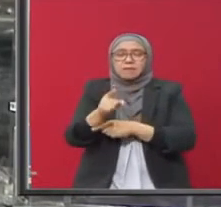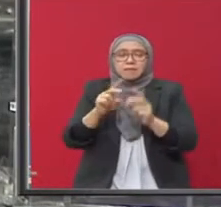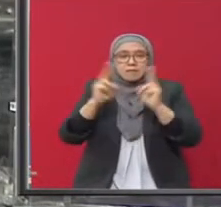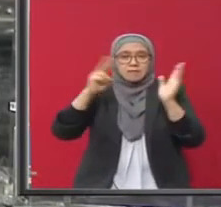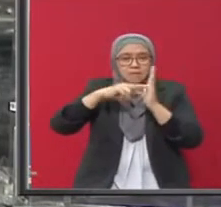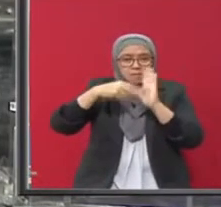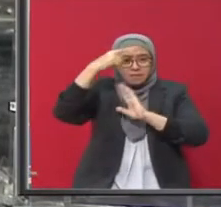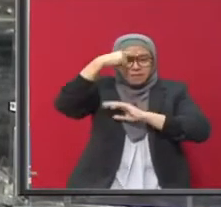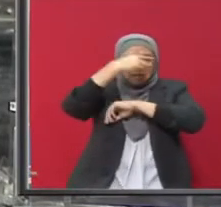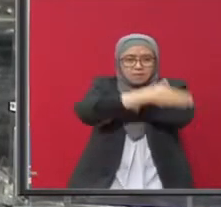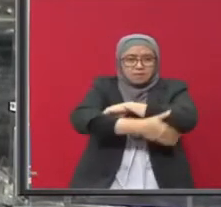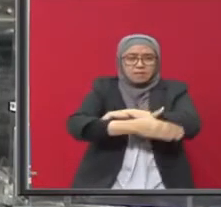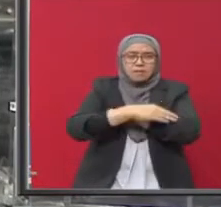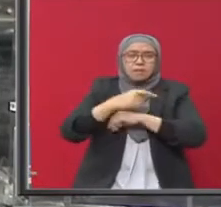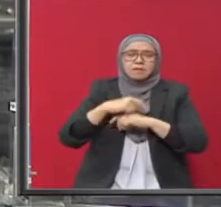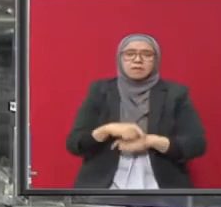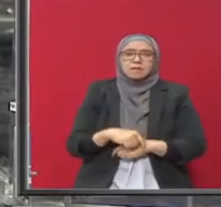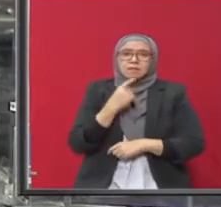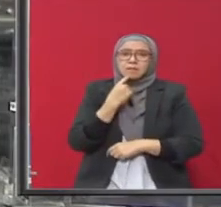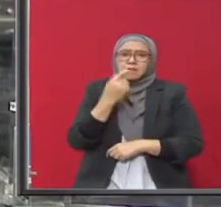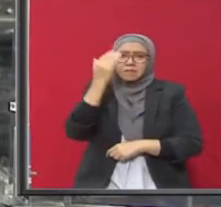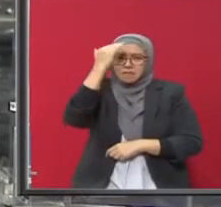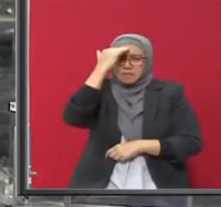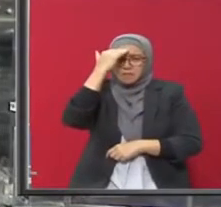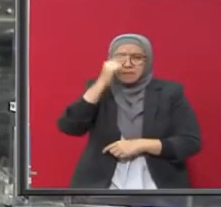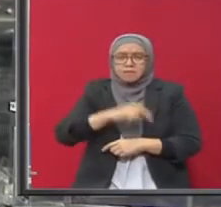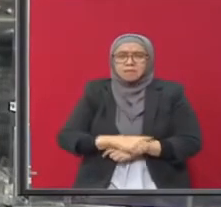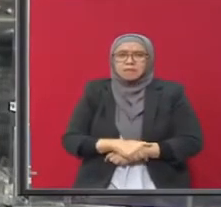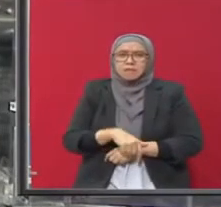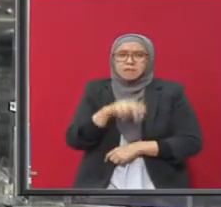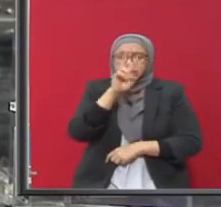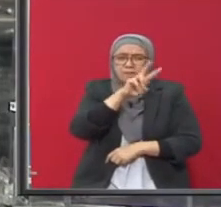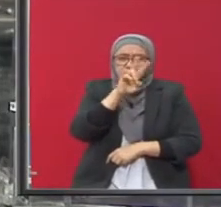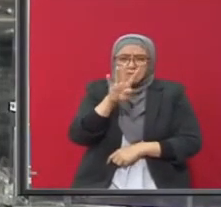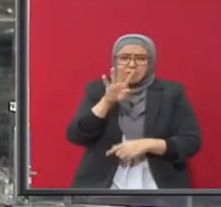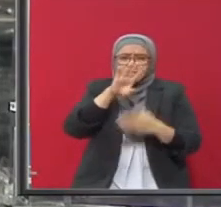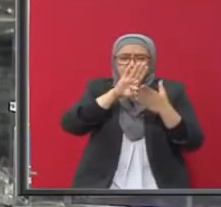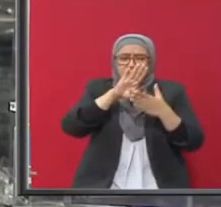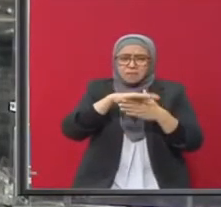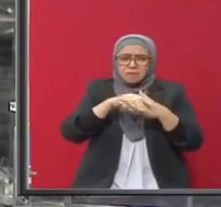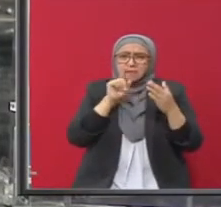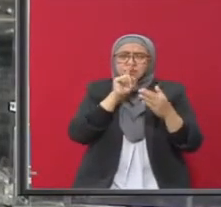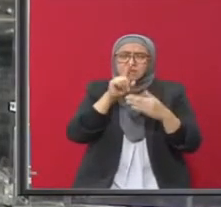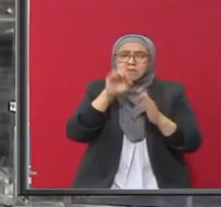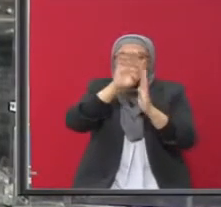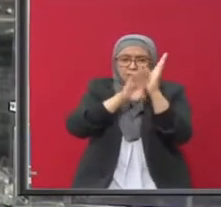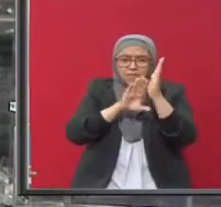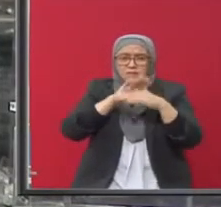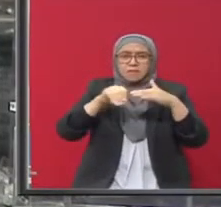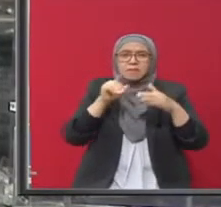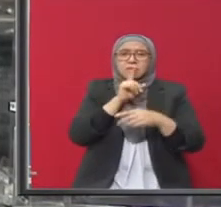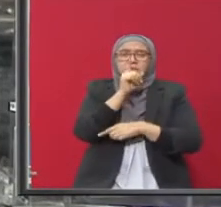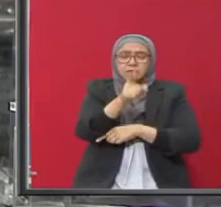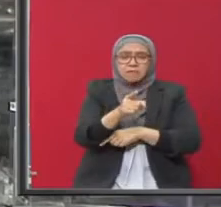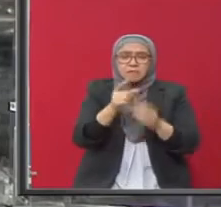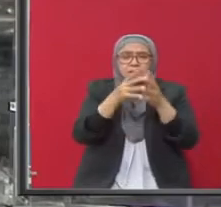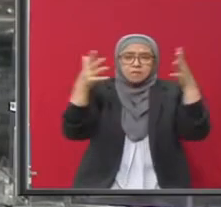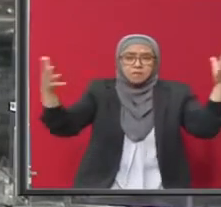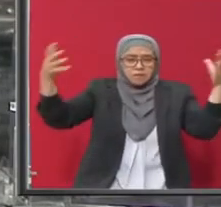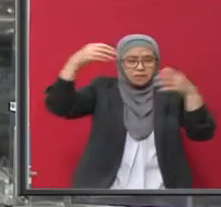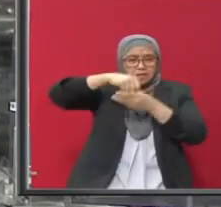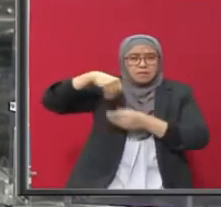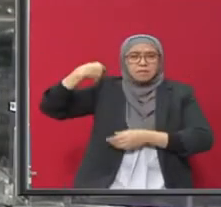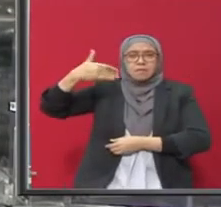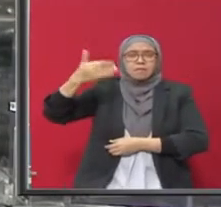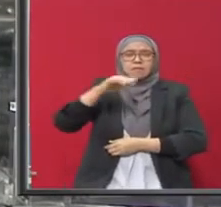RM322.5 bilion merupakan perbelanjaan terbesar dalam sejarah. Datuk Dia Pertua, saya ingin mengambil peluang ini untuk mengucapkan